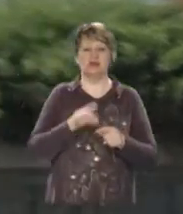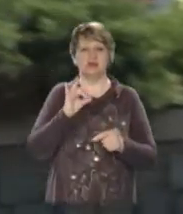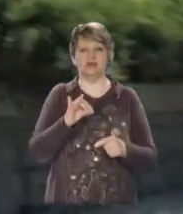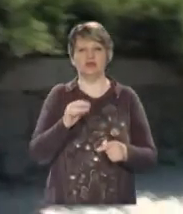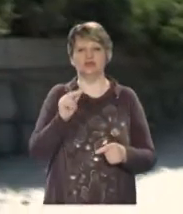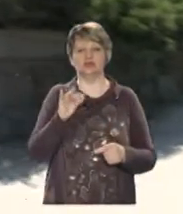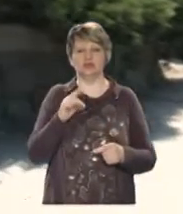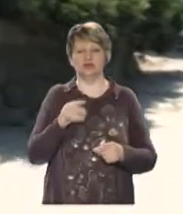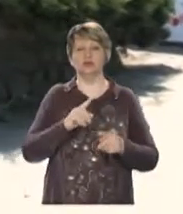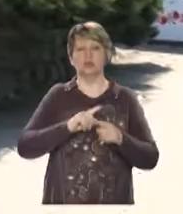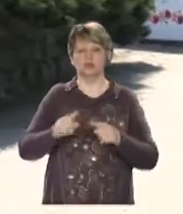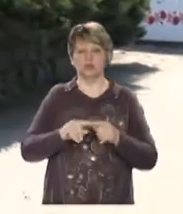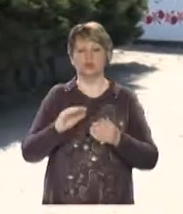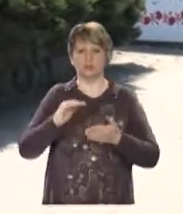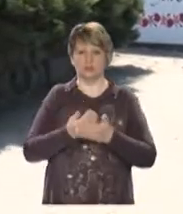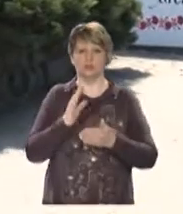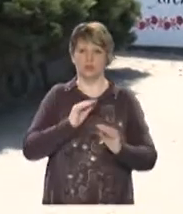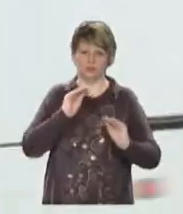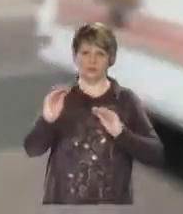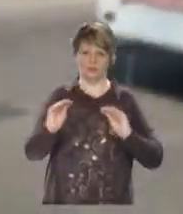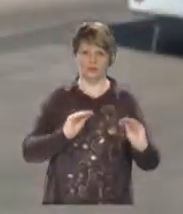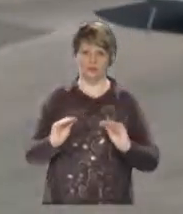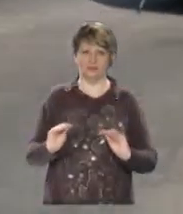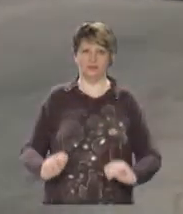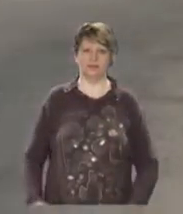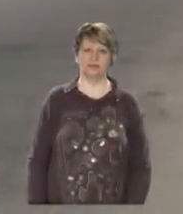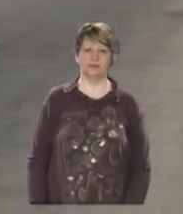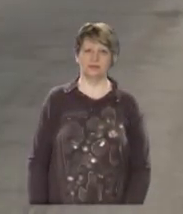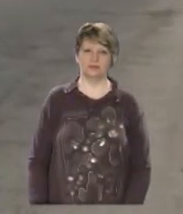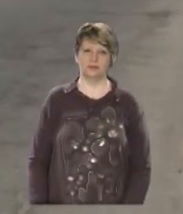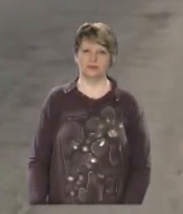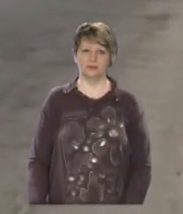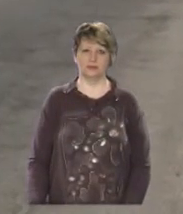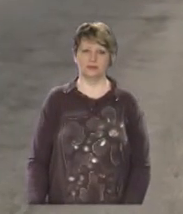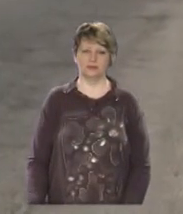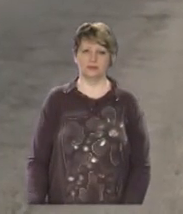у прислужбі ДАІ, прикрасять уже незабаром. Мирослава Станкевич, В'ячеслав Ромадан, Черкаська служба новин.